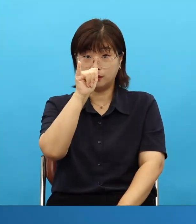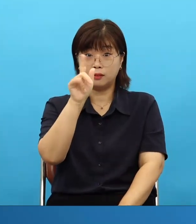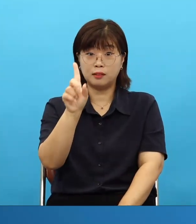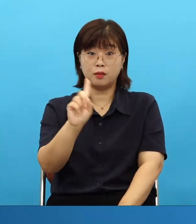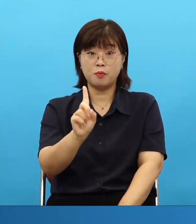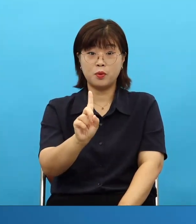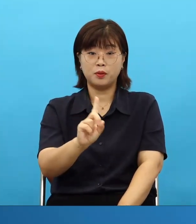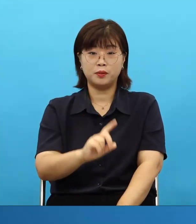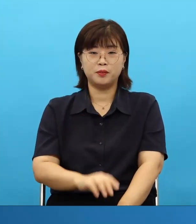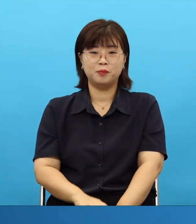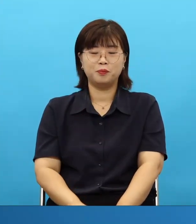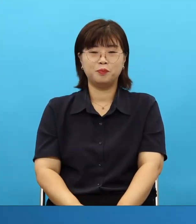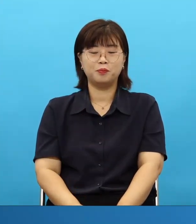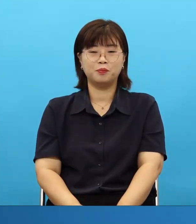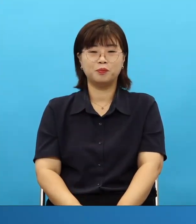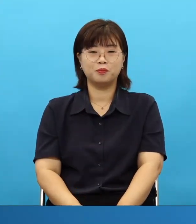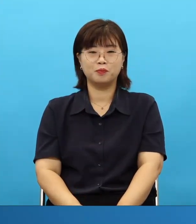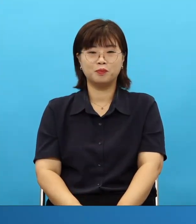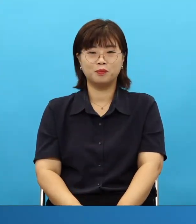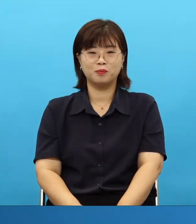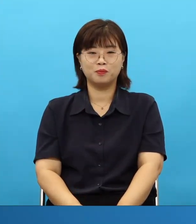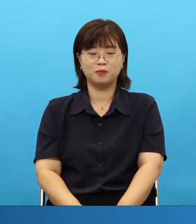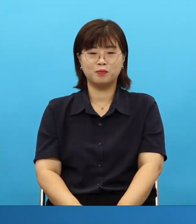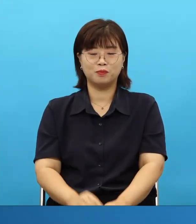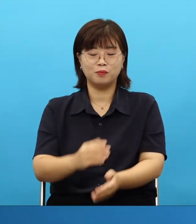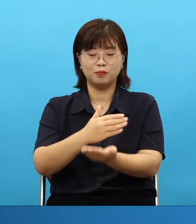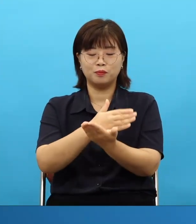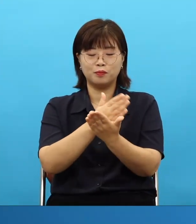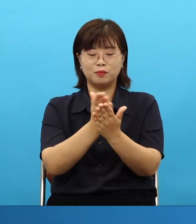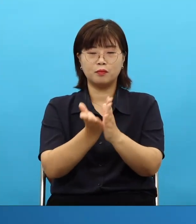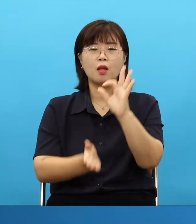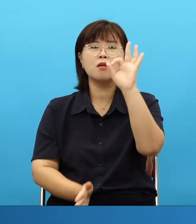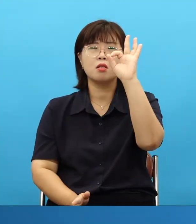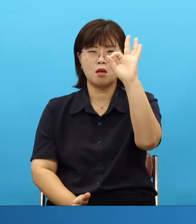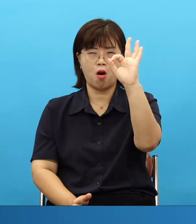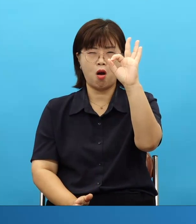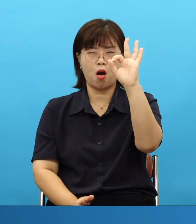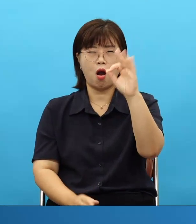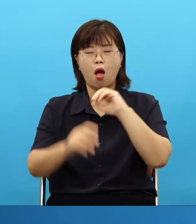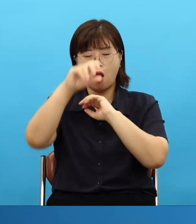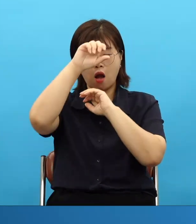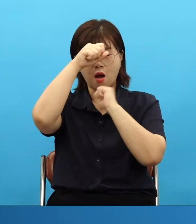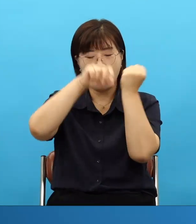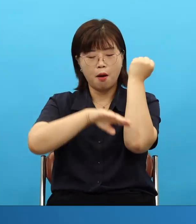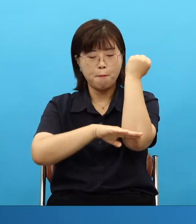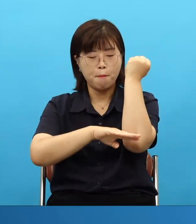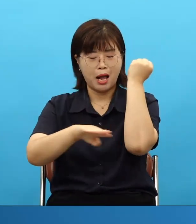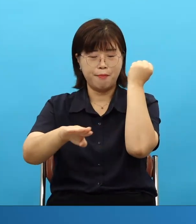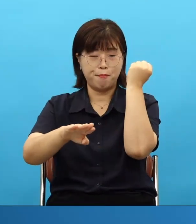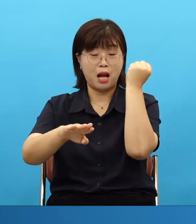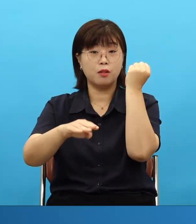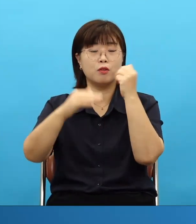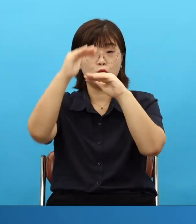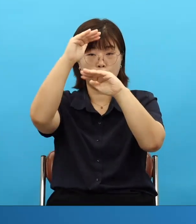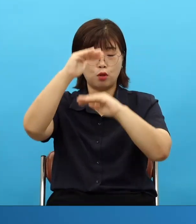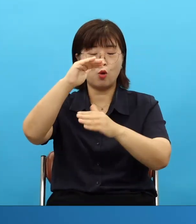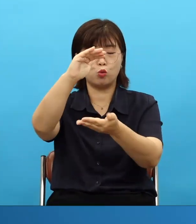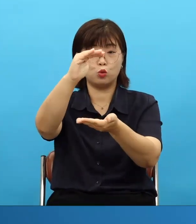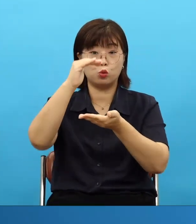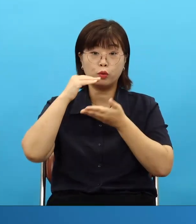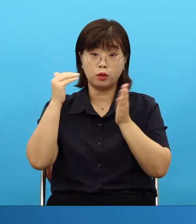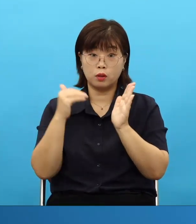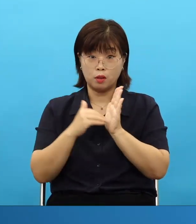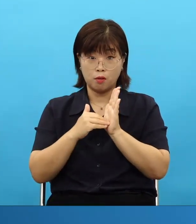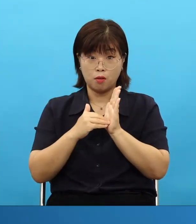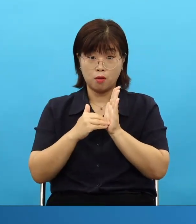10가지 발판입니다. It's the 10 foundations. 이거는 뭐 확실한 거죠. And it's a sure thing. 첫 번째